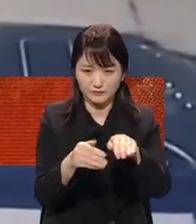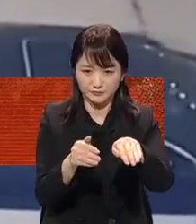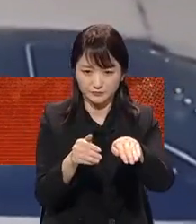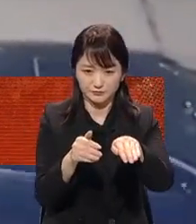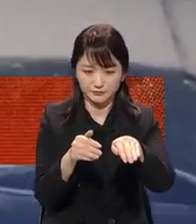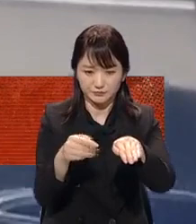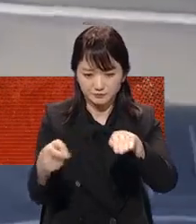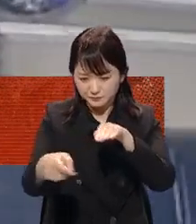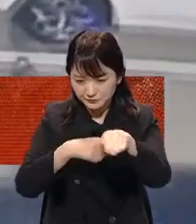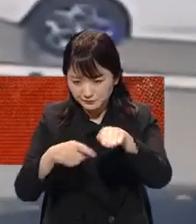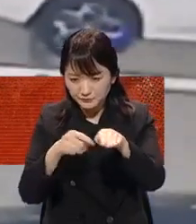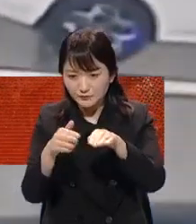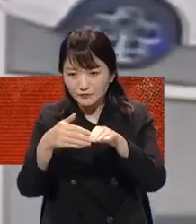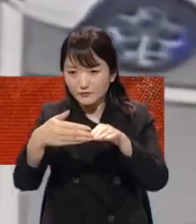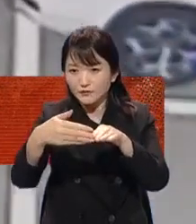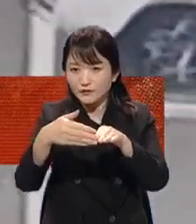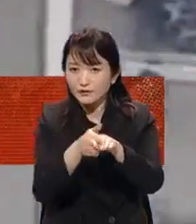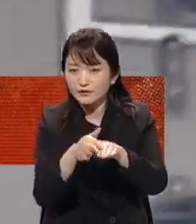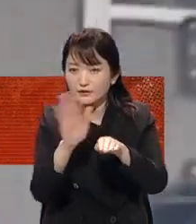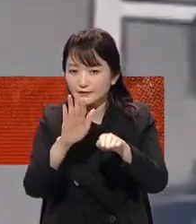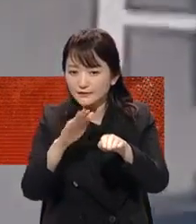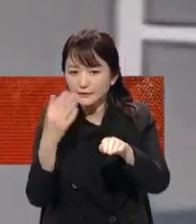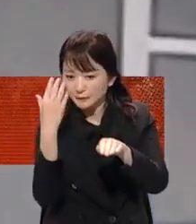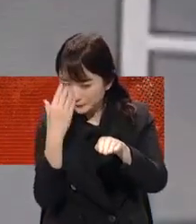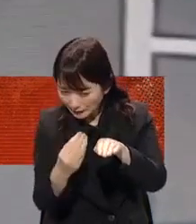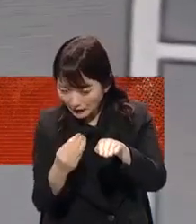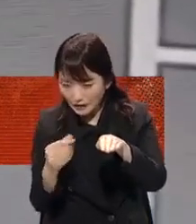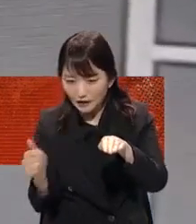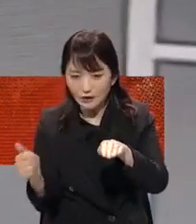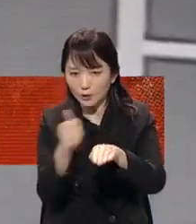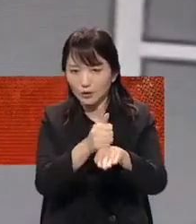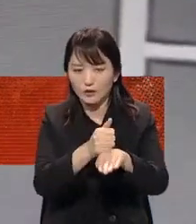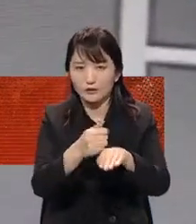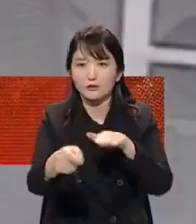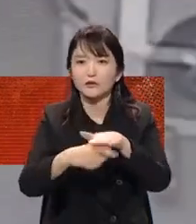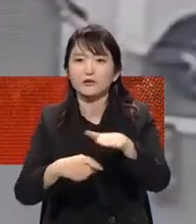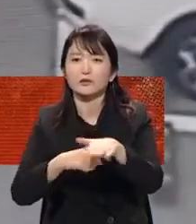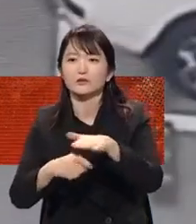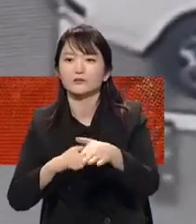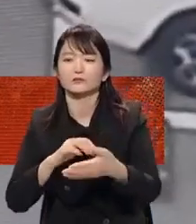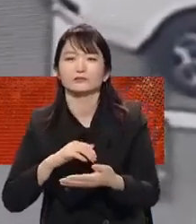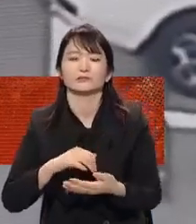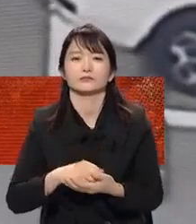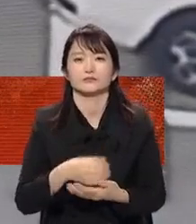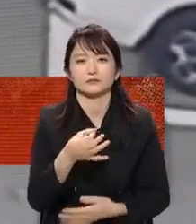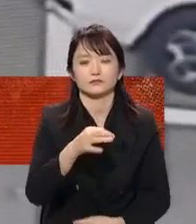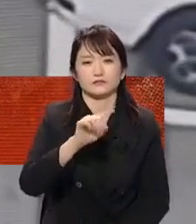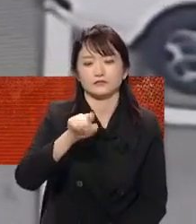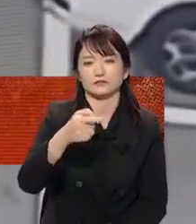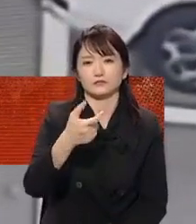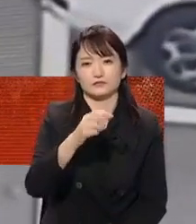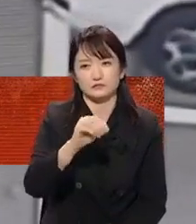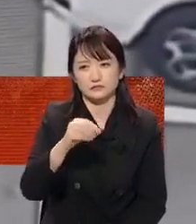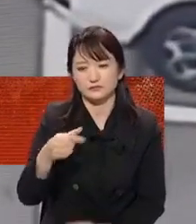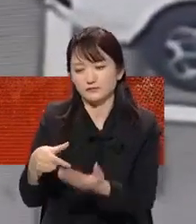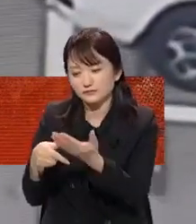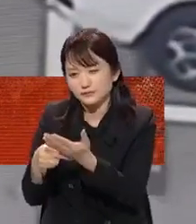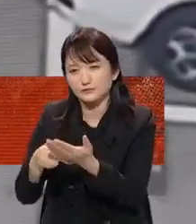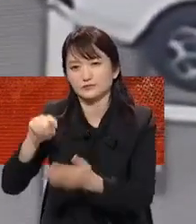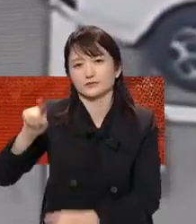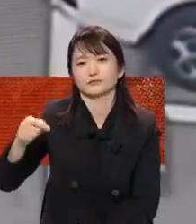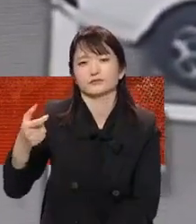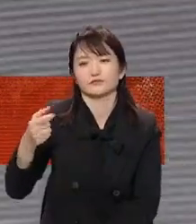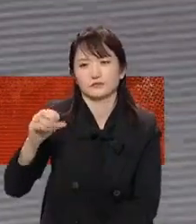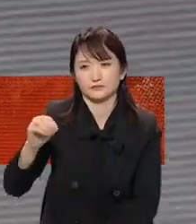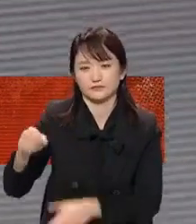보고 문을 열고 들어가서 거기서 지금 차량 3대에서 현금 160만 원, 상품권 한 36만 원치를